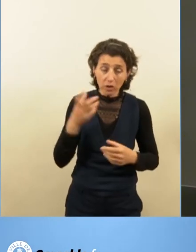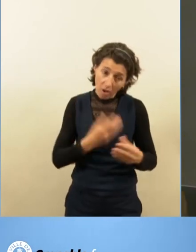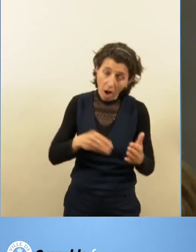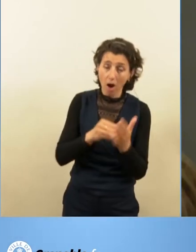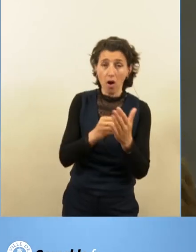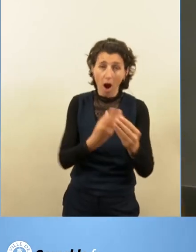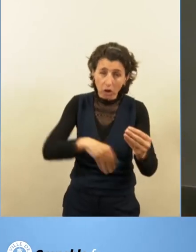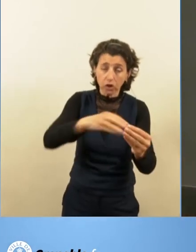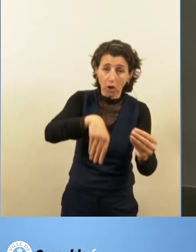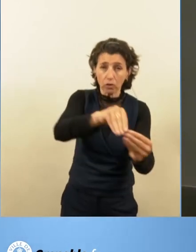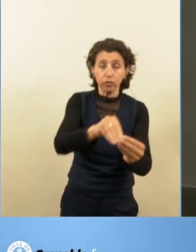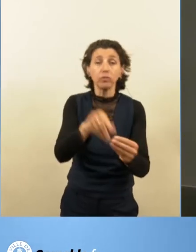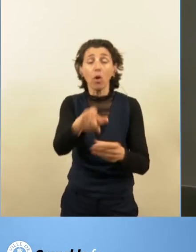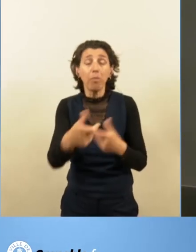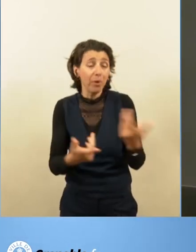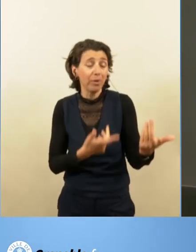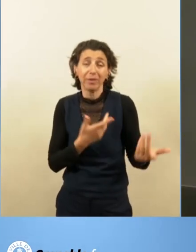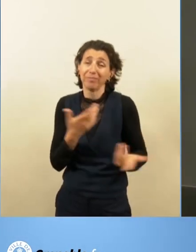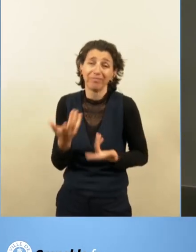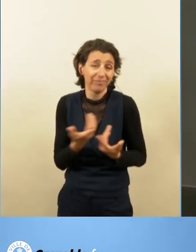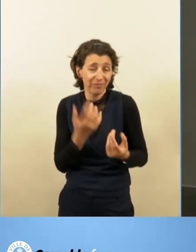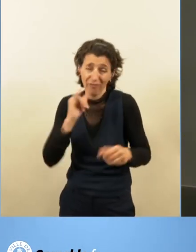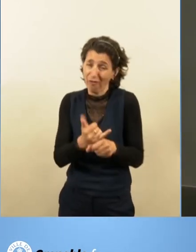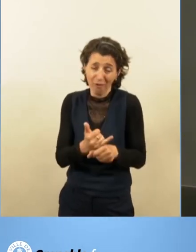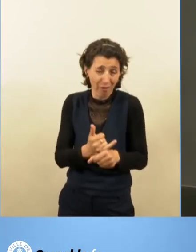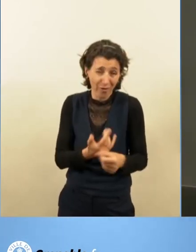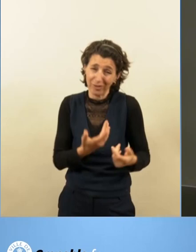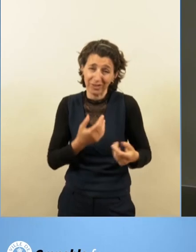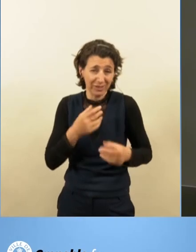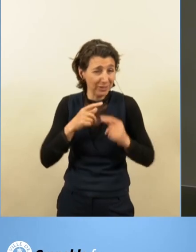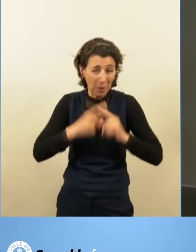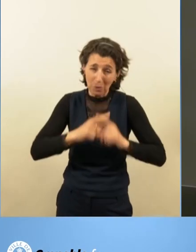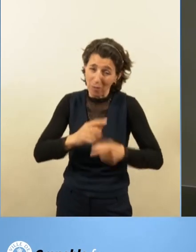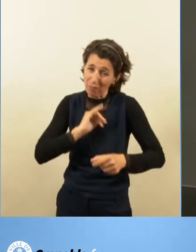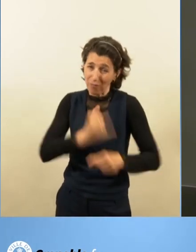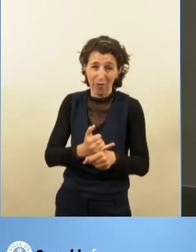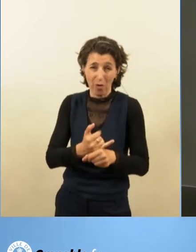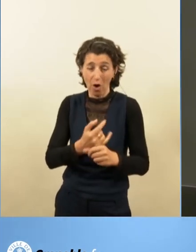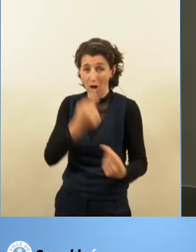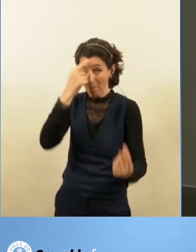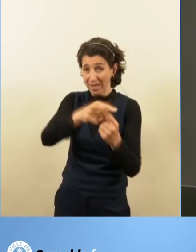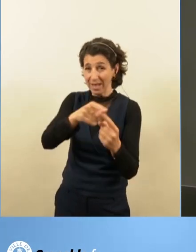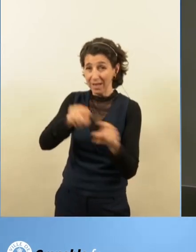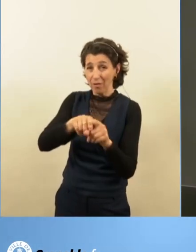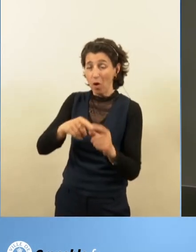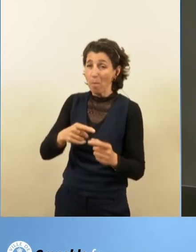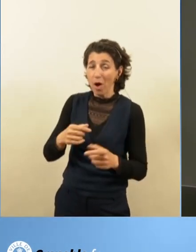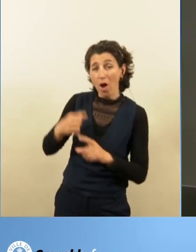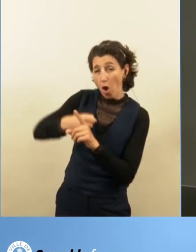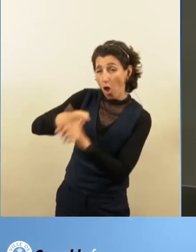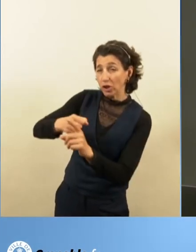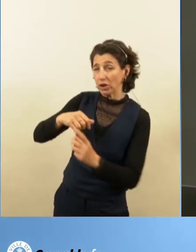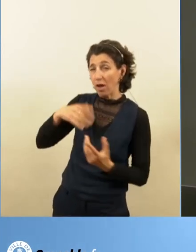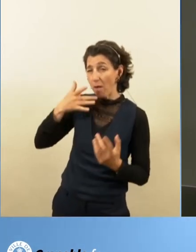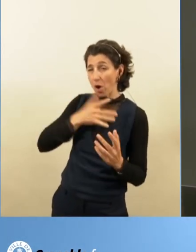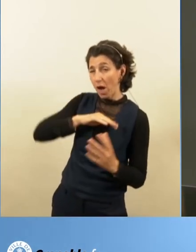proposée sont en fait des leurres pour masquer une lutte hypocrite contre le réchauffement climatique de notre planète je parle pas de la métropole je parle bien de